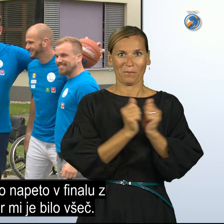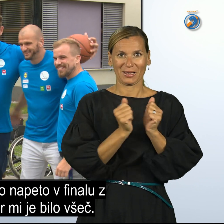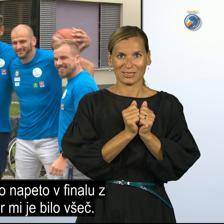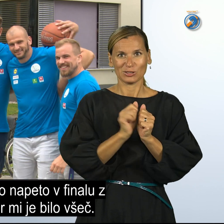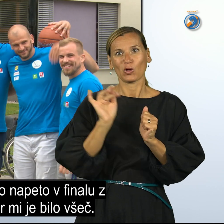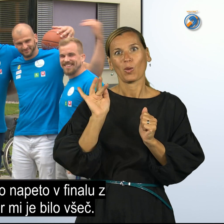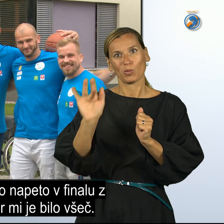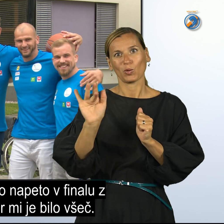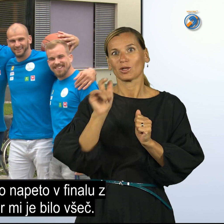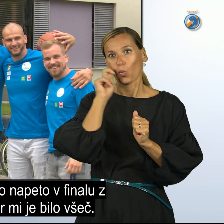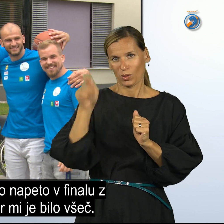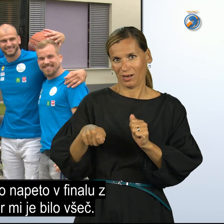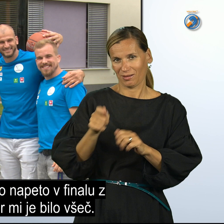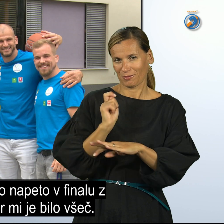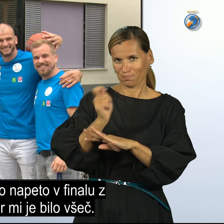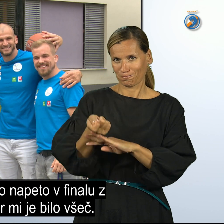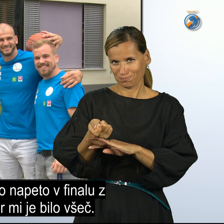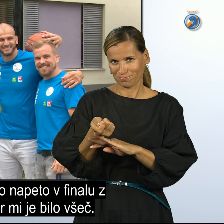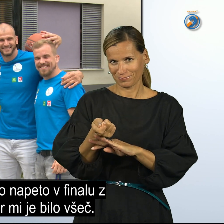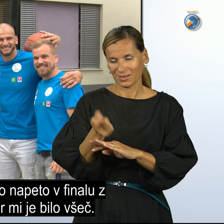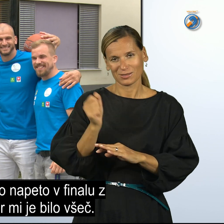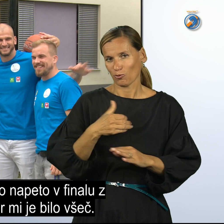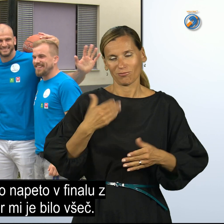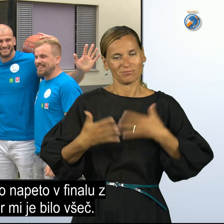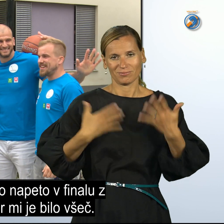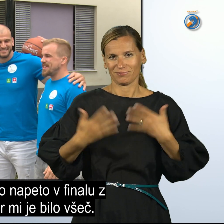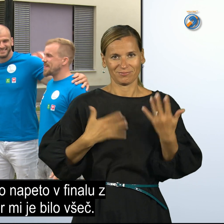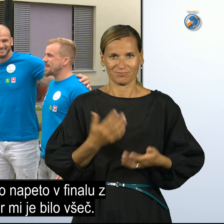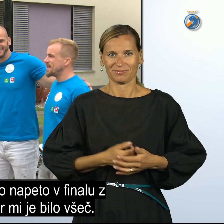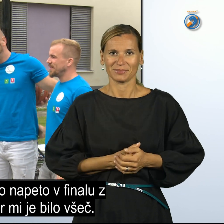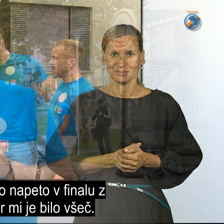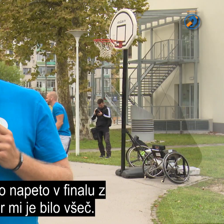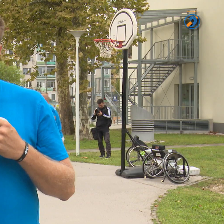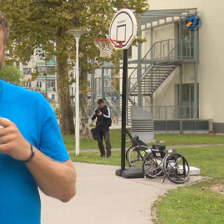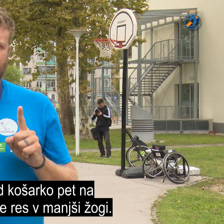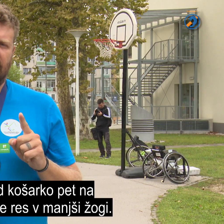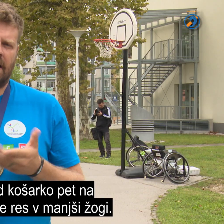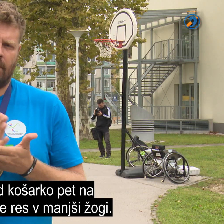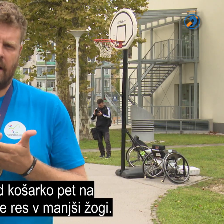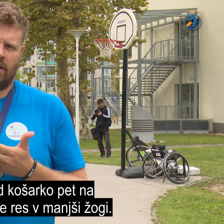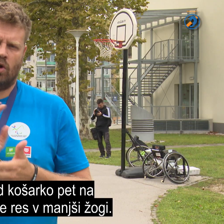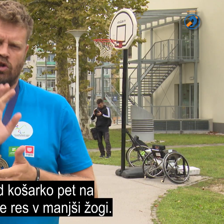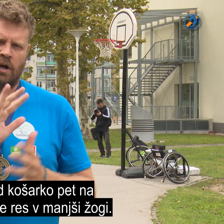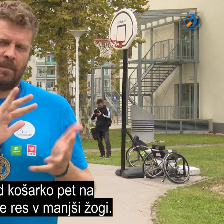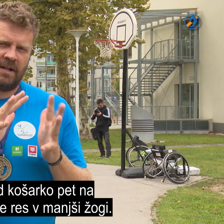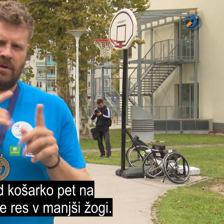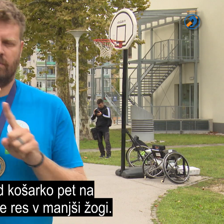za gluhi Slovenijo proti Ukrajino. Sem bil zelo všeč.